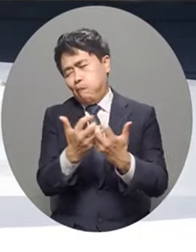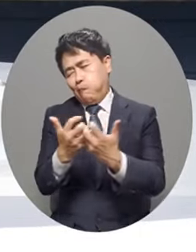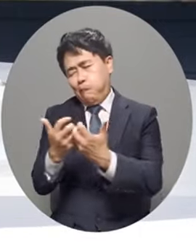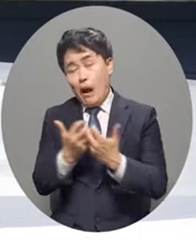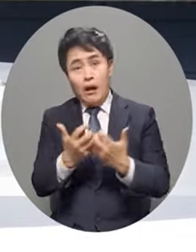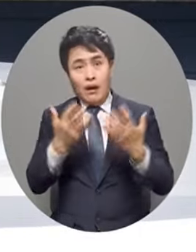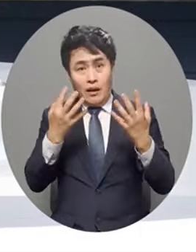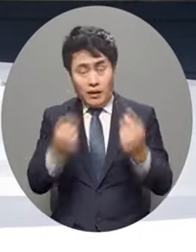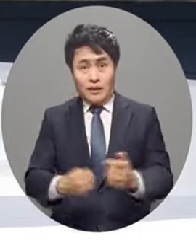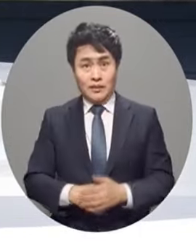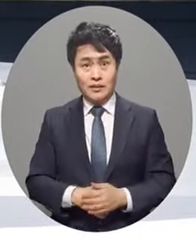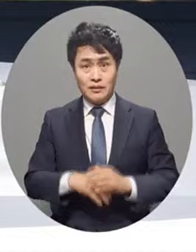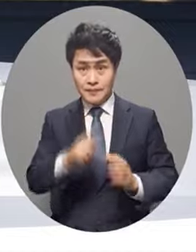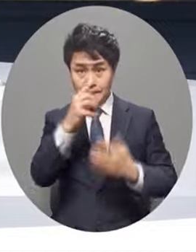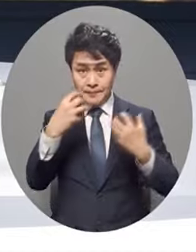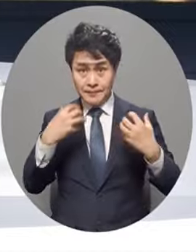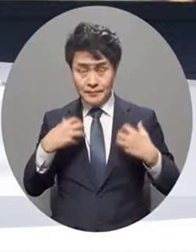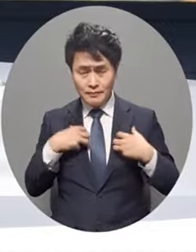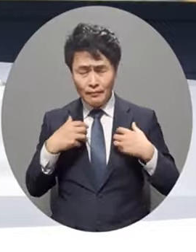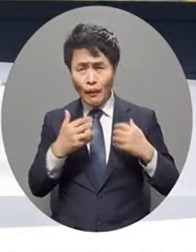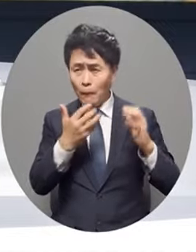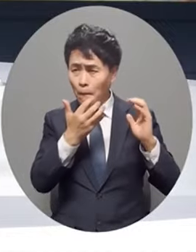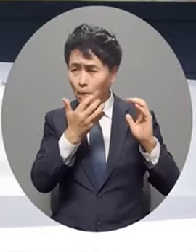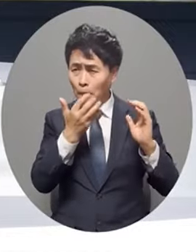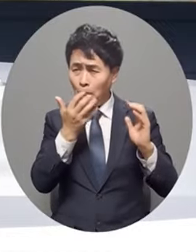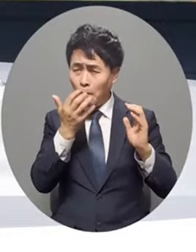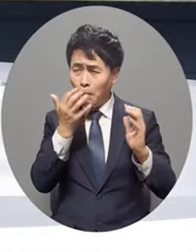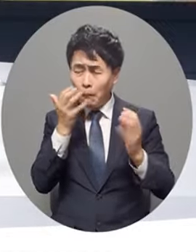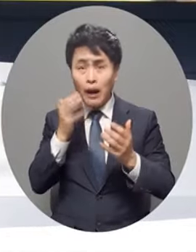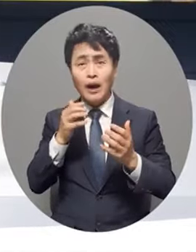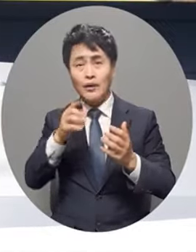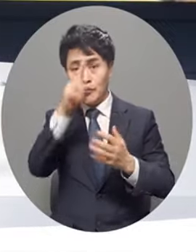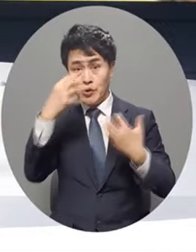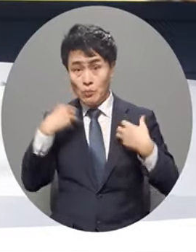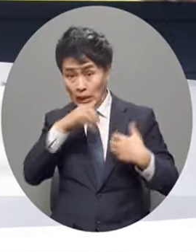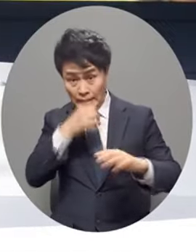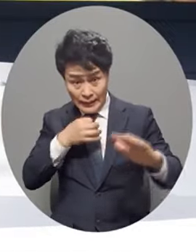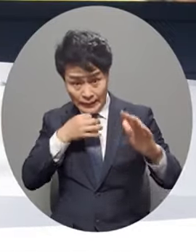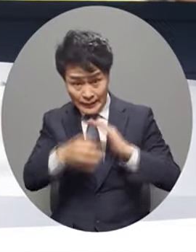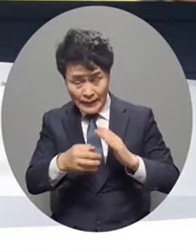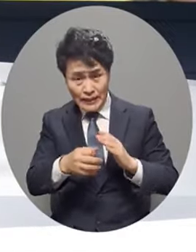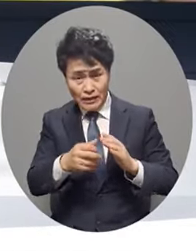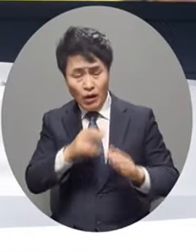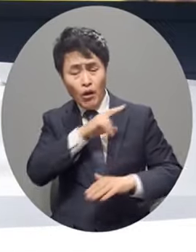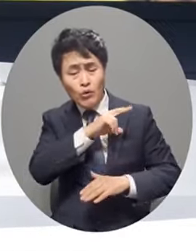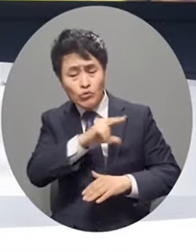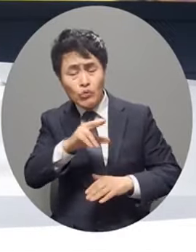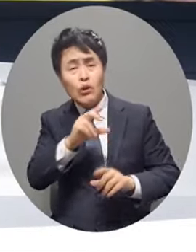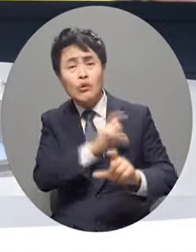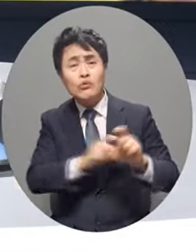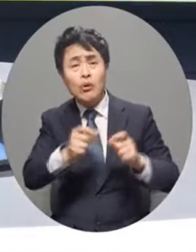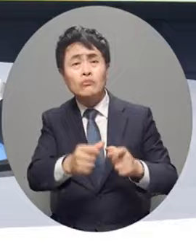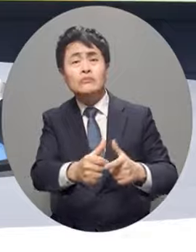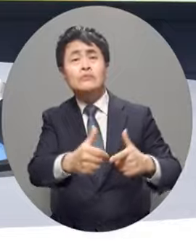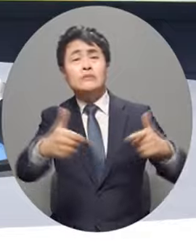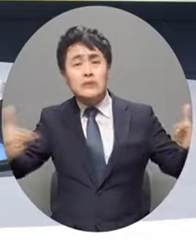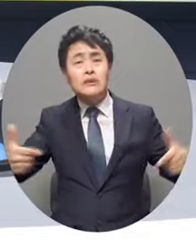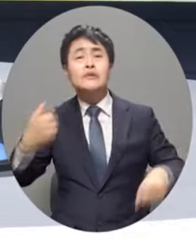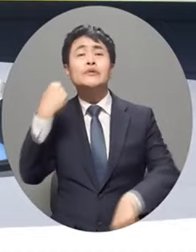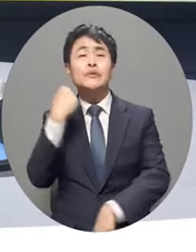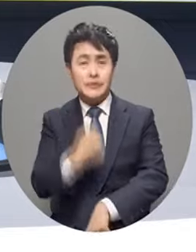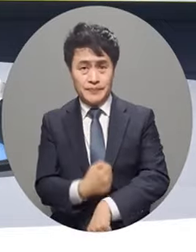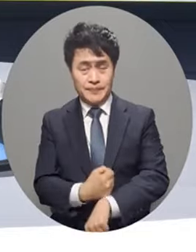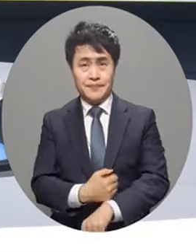많은데요. 정부가 이런 혼잡 노선들에 국비를 투입해 전동차를 증편하기로 했습니다. 조희명 기자가